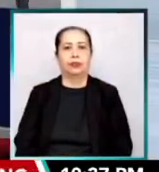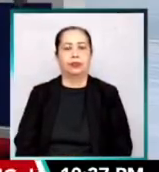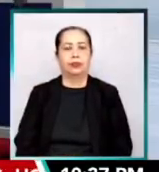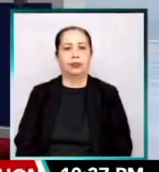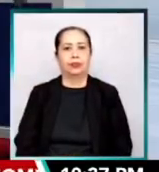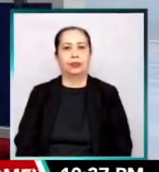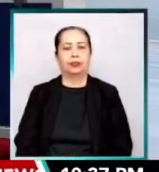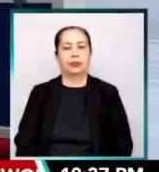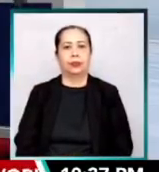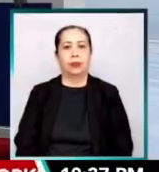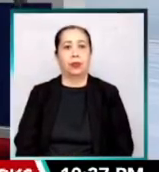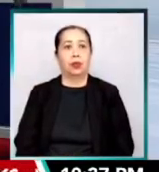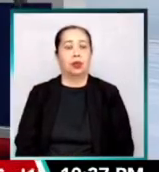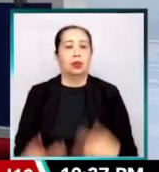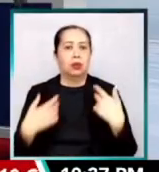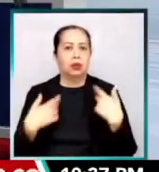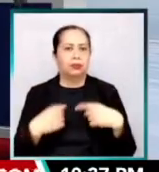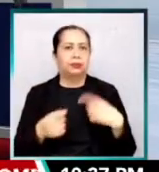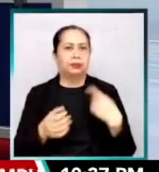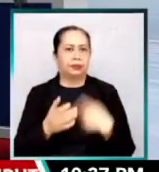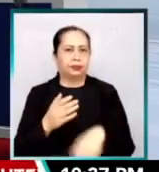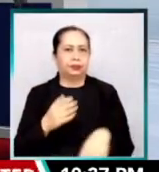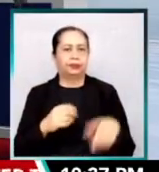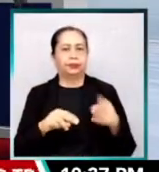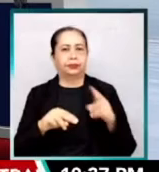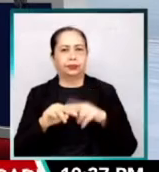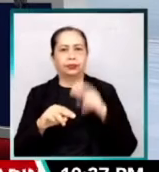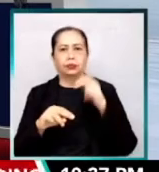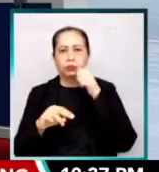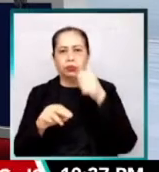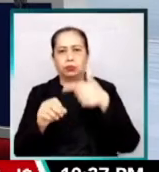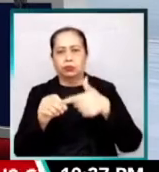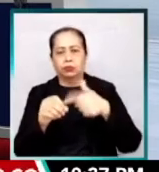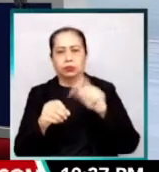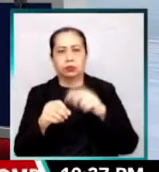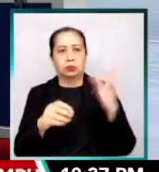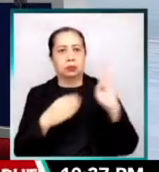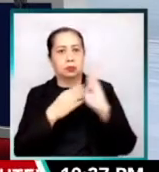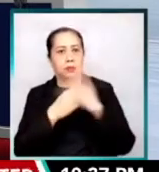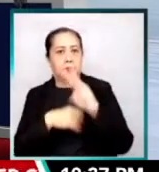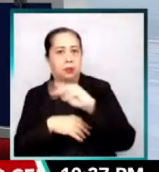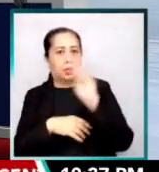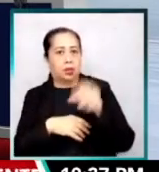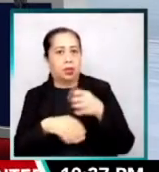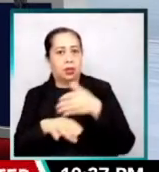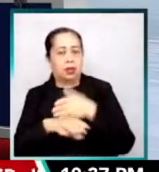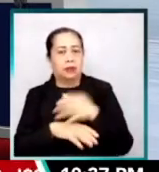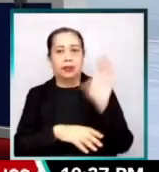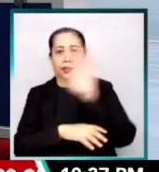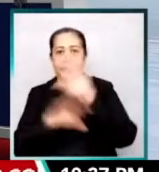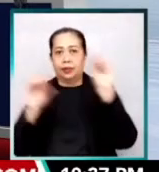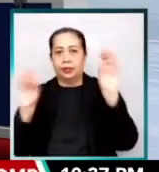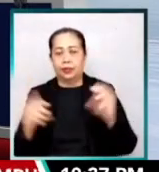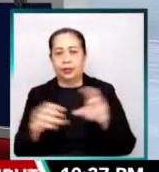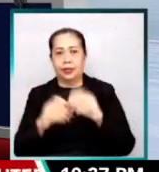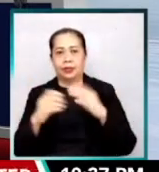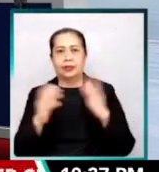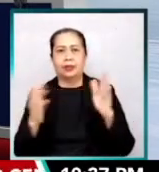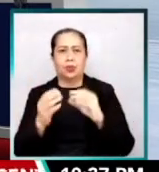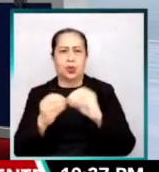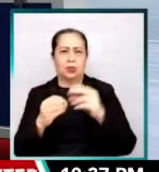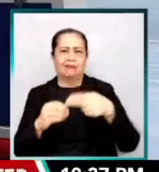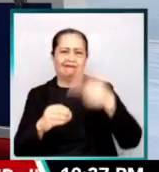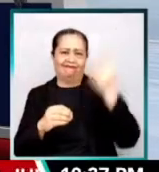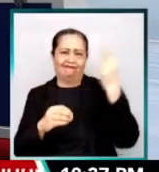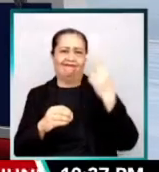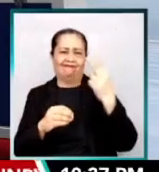May paggalaw sa presyo ng petrolyo bukas. Ang mga magbabalik Maynila na matapos ang Pasko, sasalabungin ng mas mataas na presyo ng